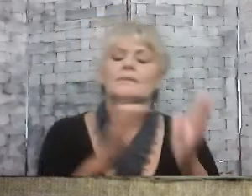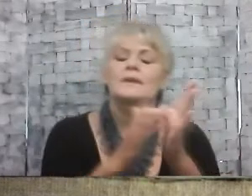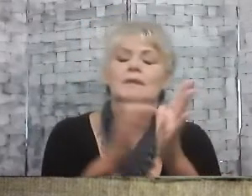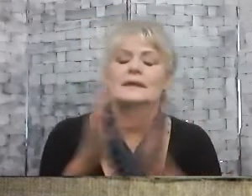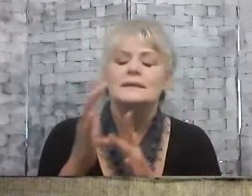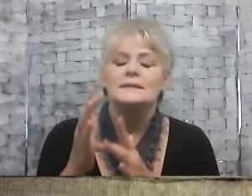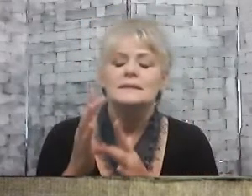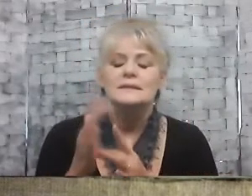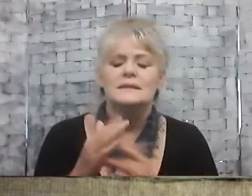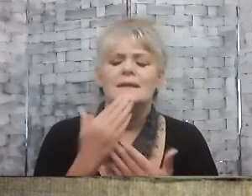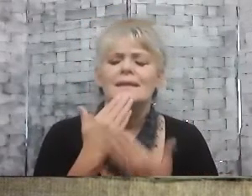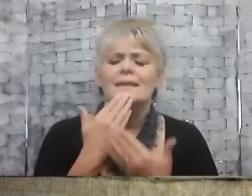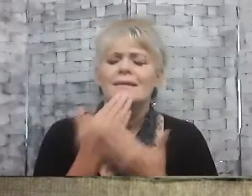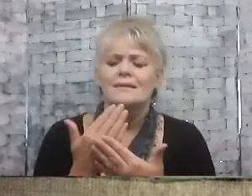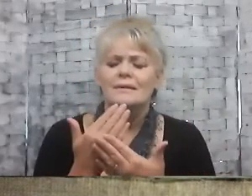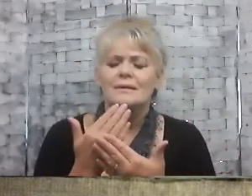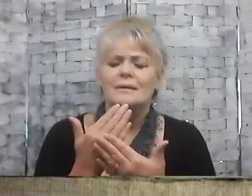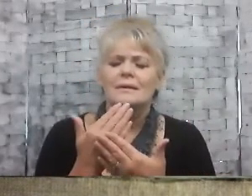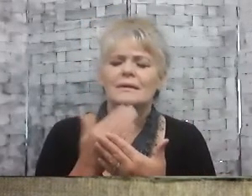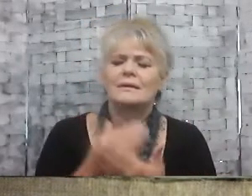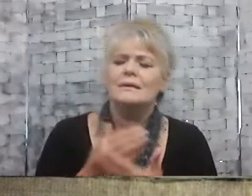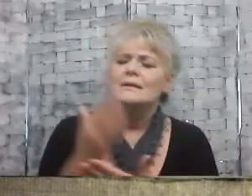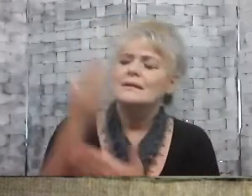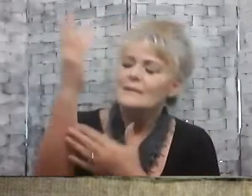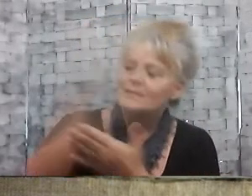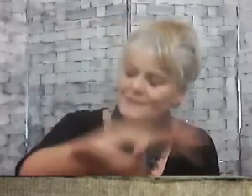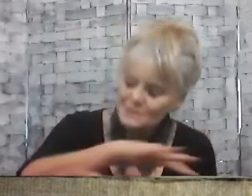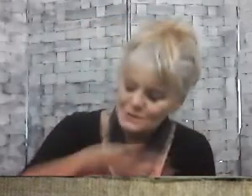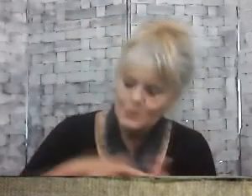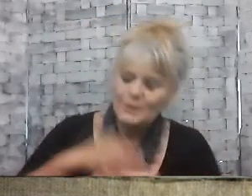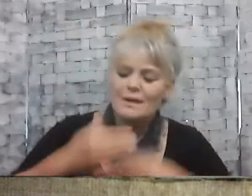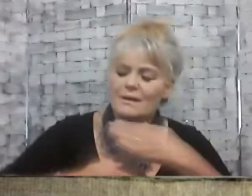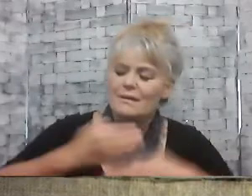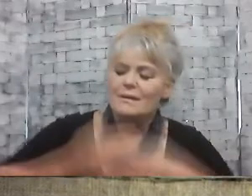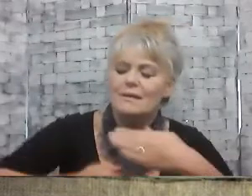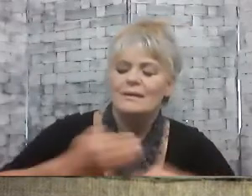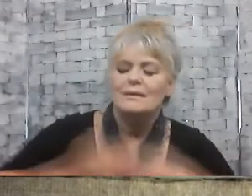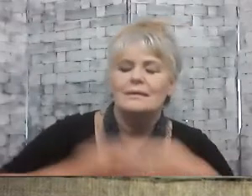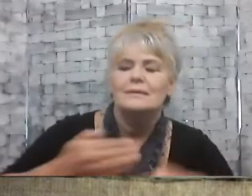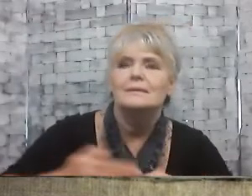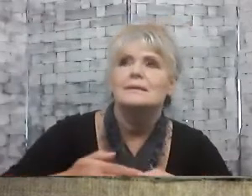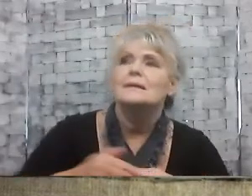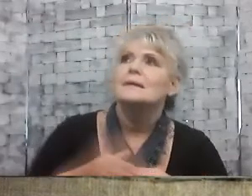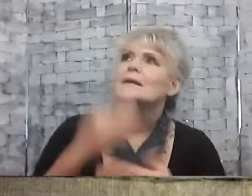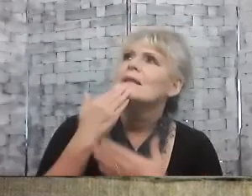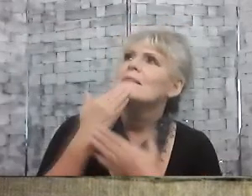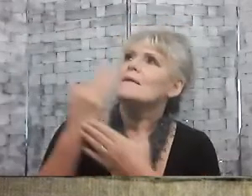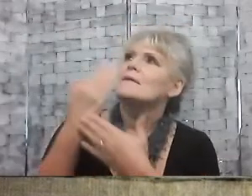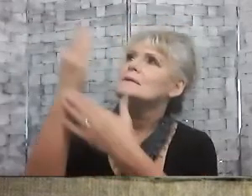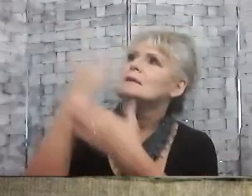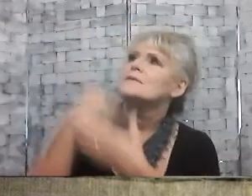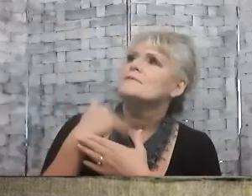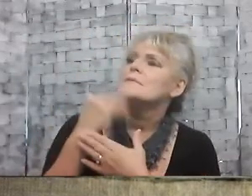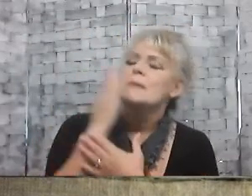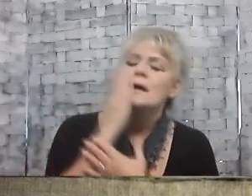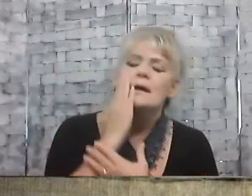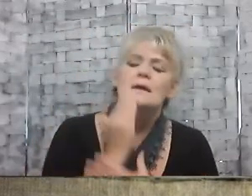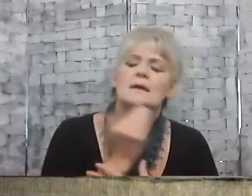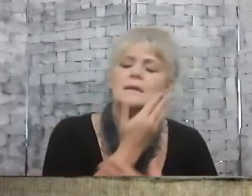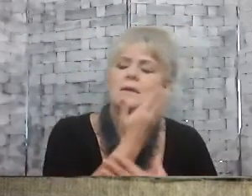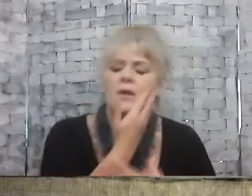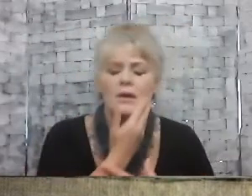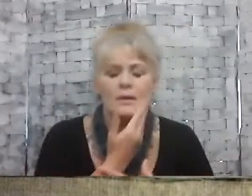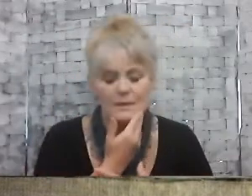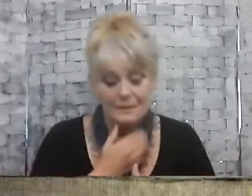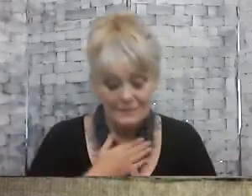saam. Heere Jesus, dankie dat die story nog aan die gang is. En dankie dat u vir my genade